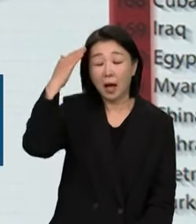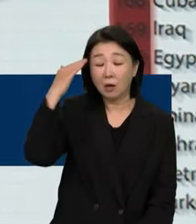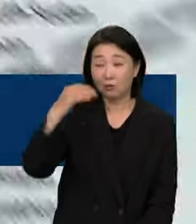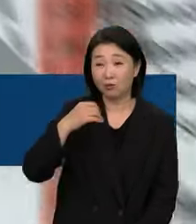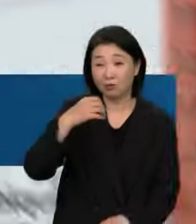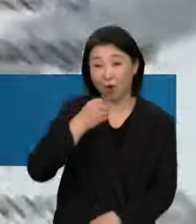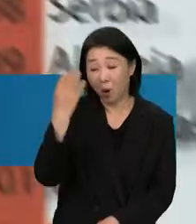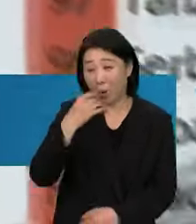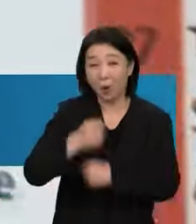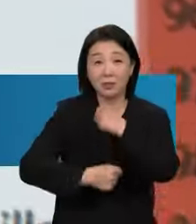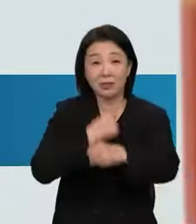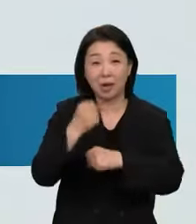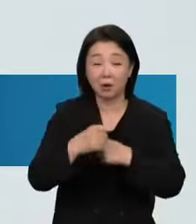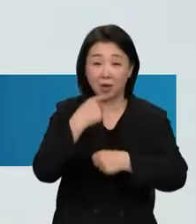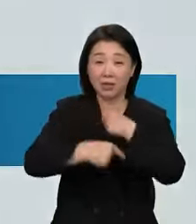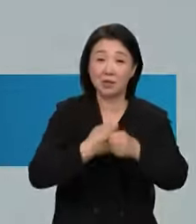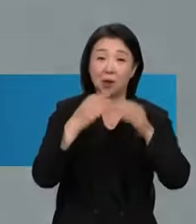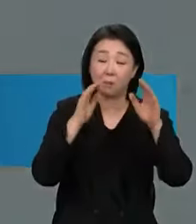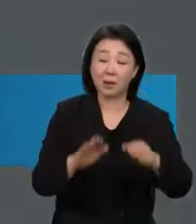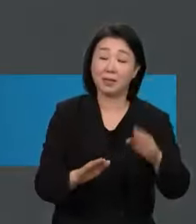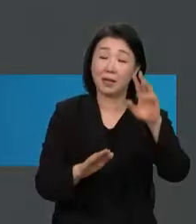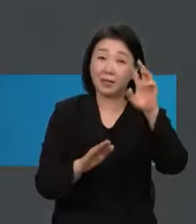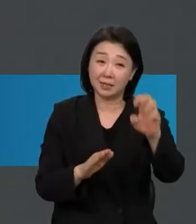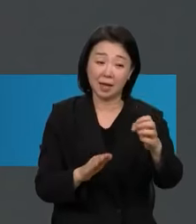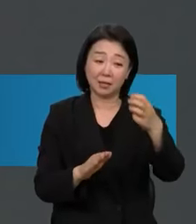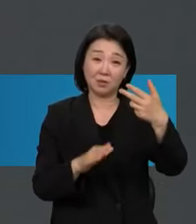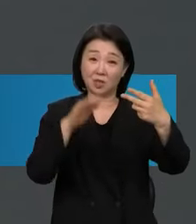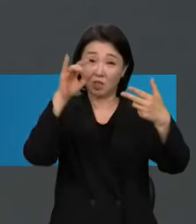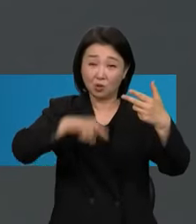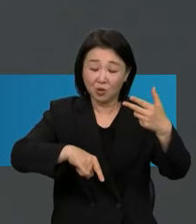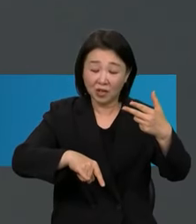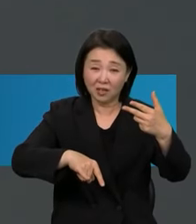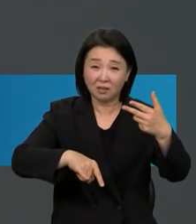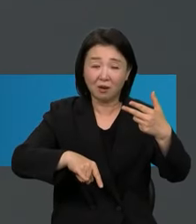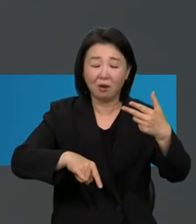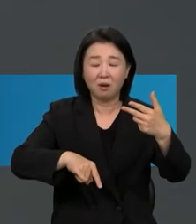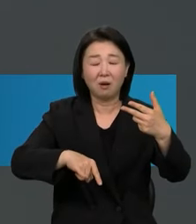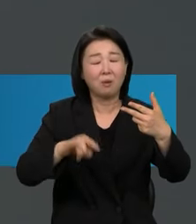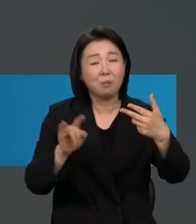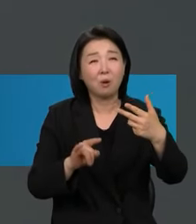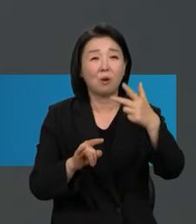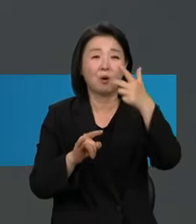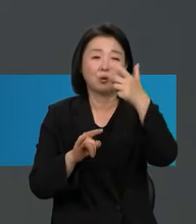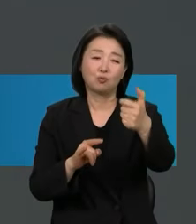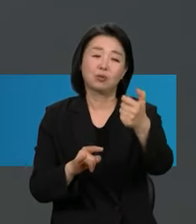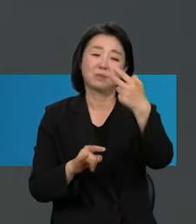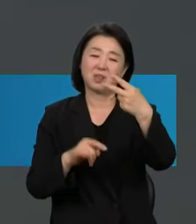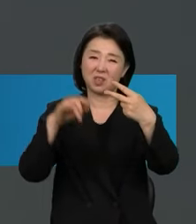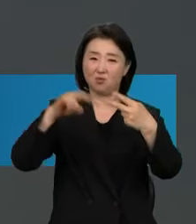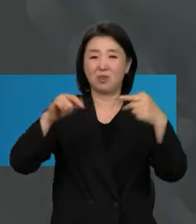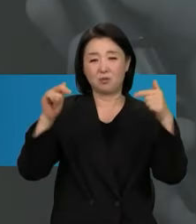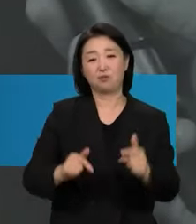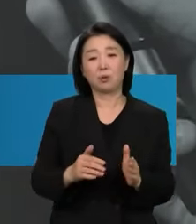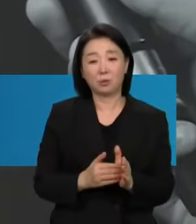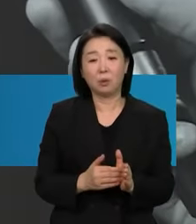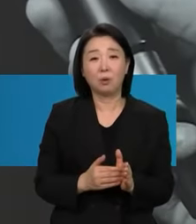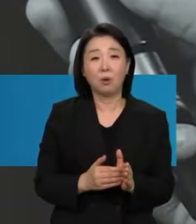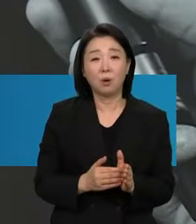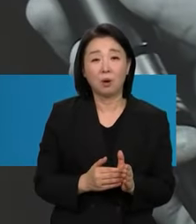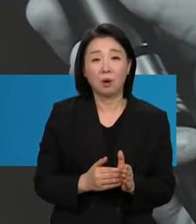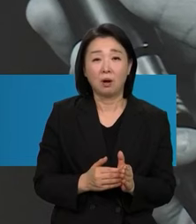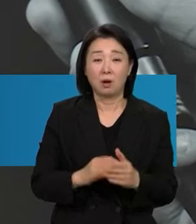언론자유가 1년만에 47위 62위로 15계단 떨어진 걸로 나타났습니다